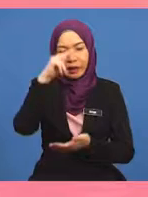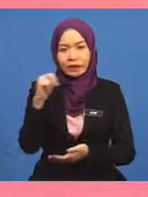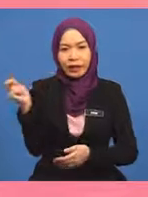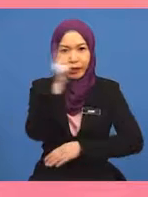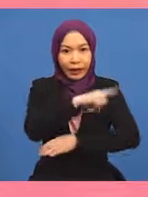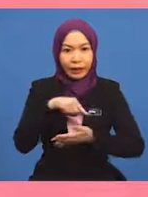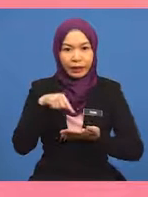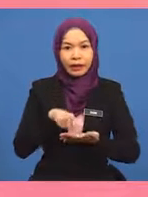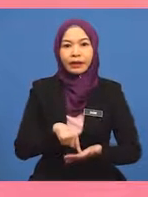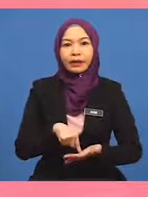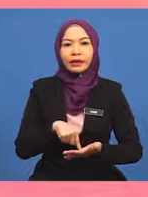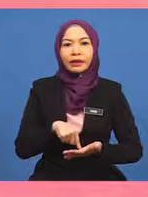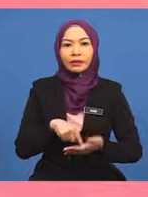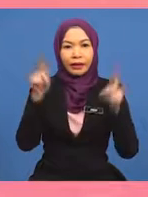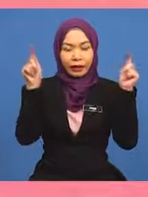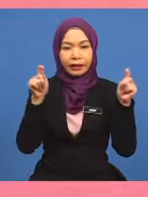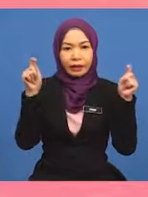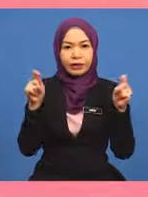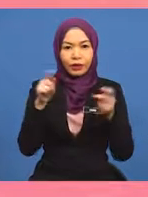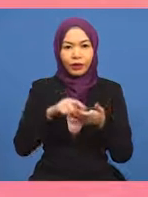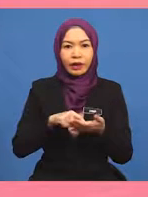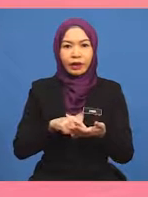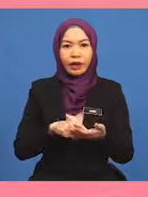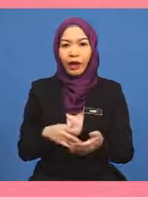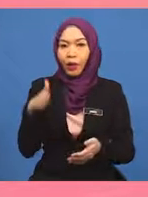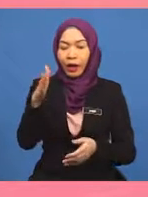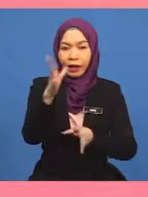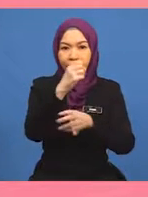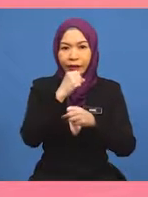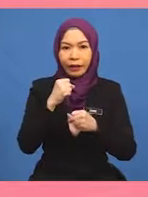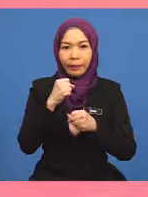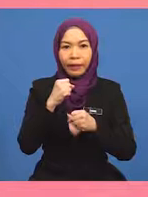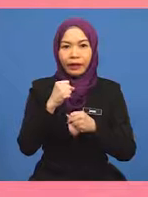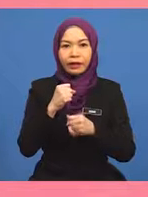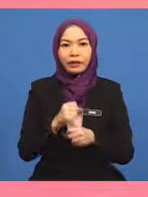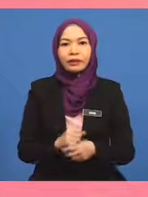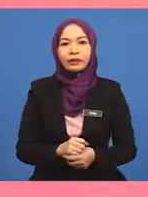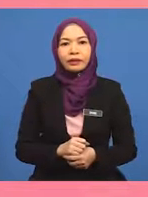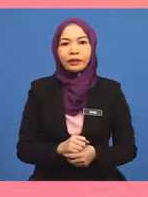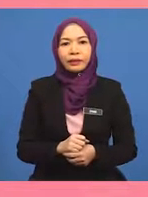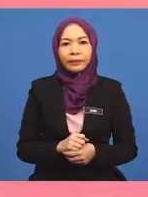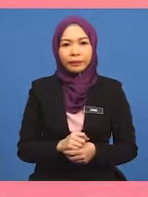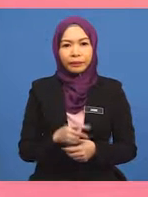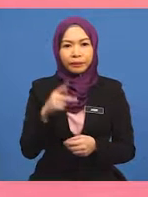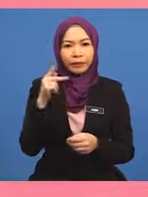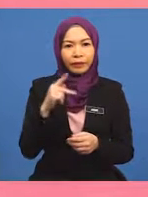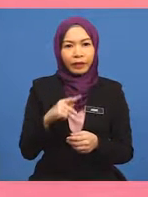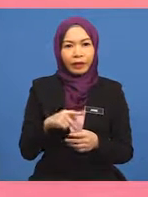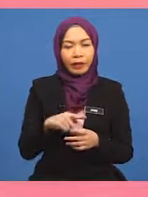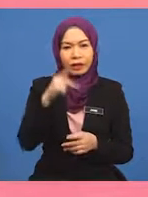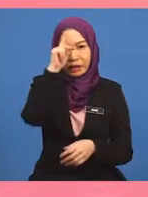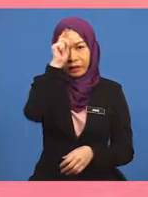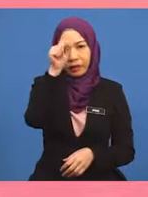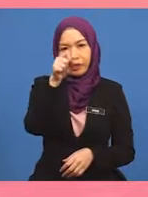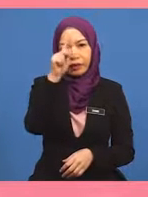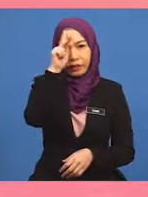ini. Dalam topik ini, murid-murid akan dapat merancang konsep, elemen dan